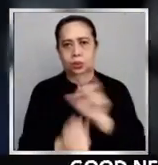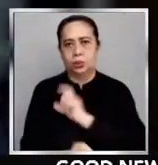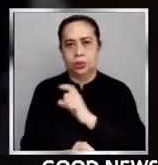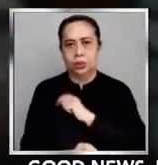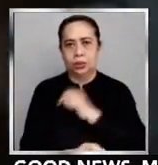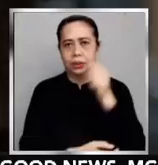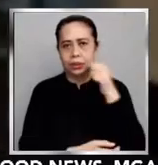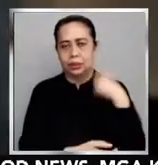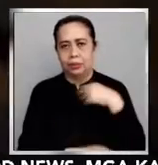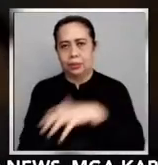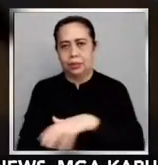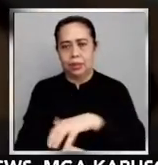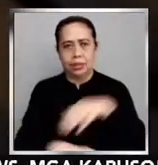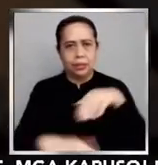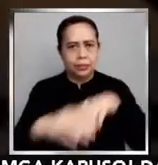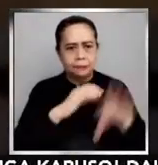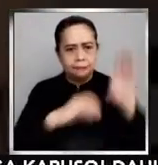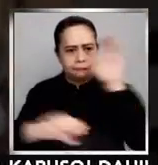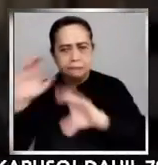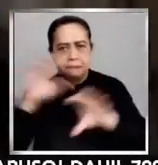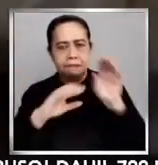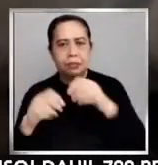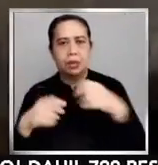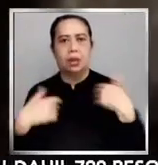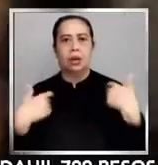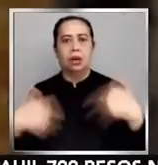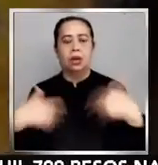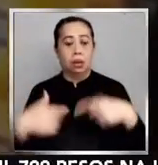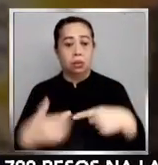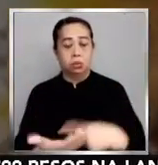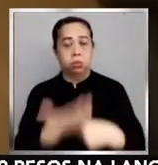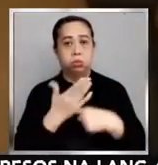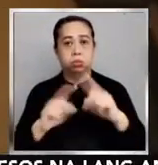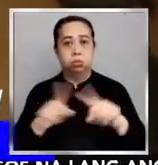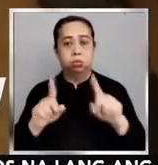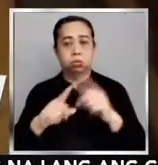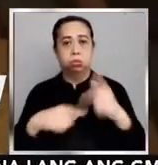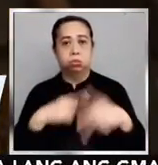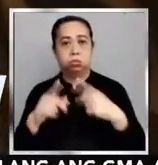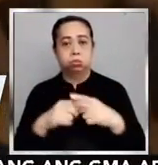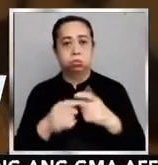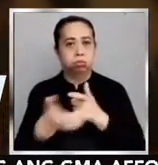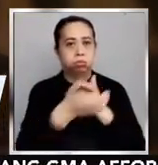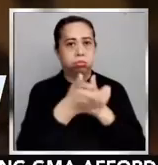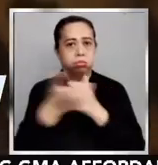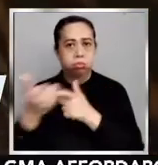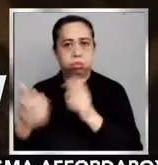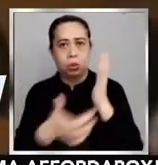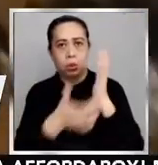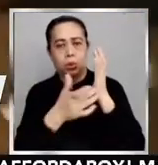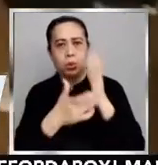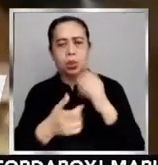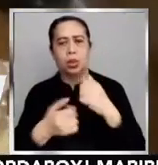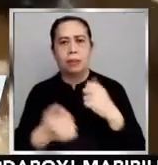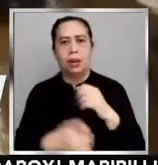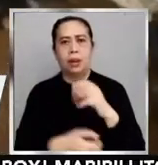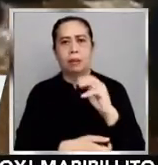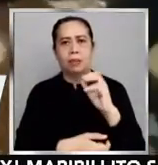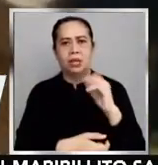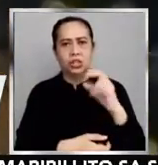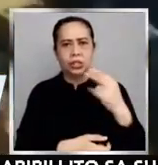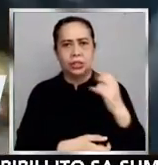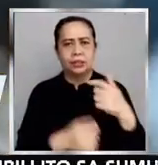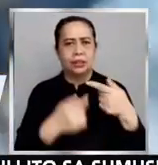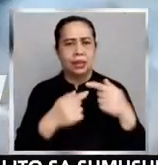halughugi ng mga otoridad ang lugar, tumambad sa kanila ang iba't ibang klase ng mga baril, meron din mga submachine gun at daang-daang bala.